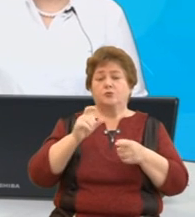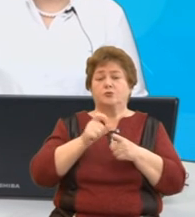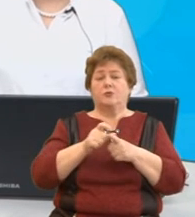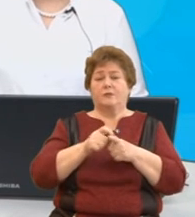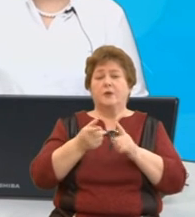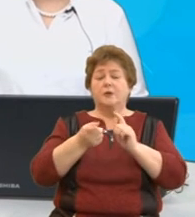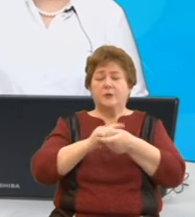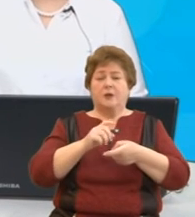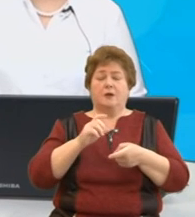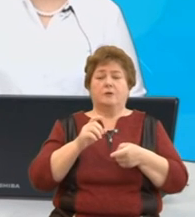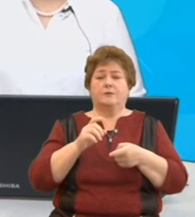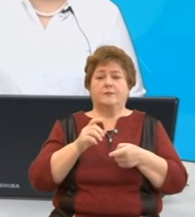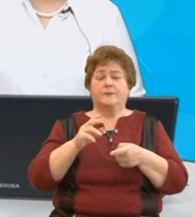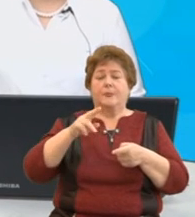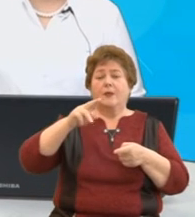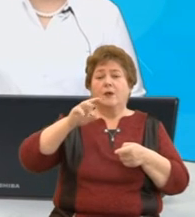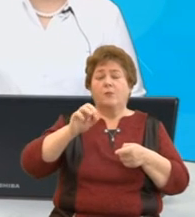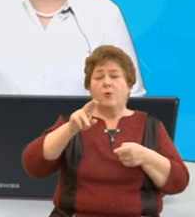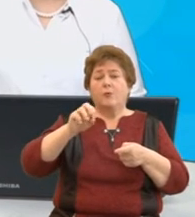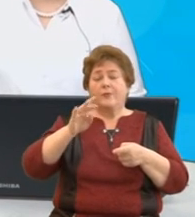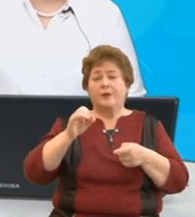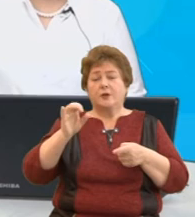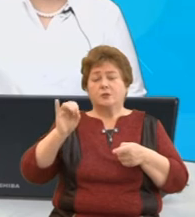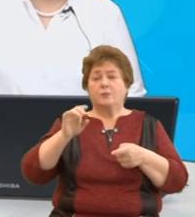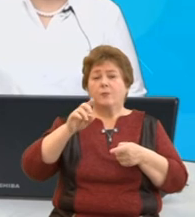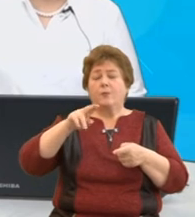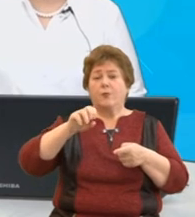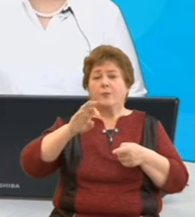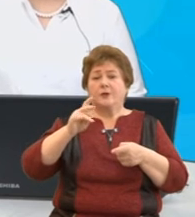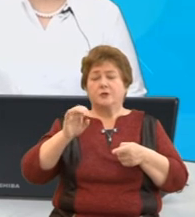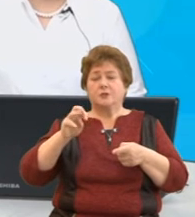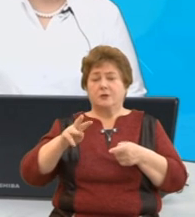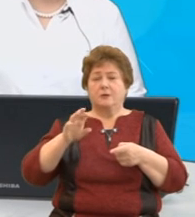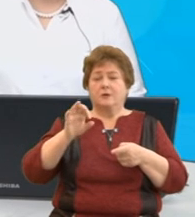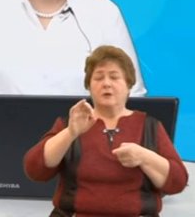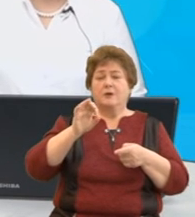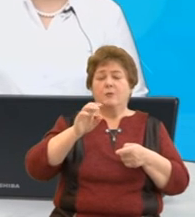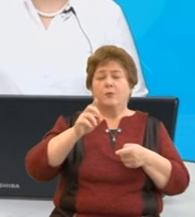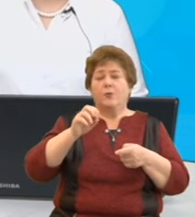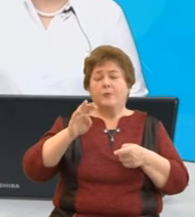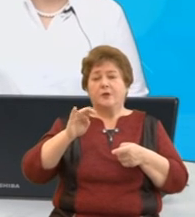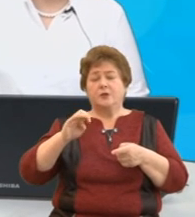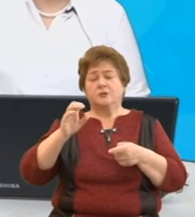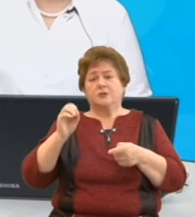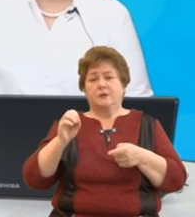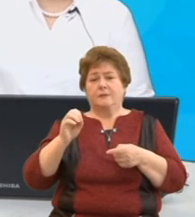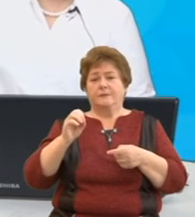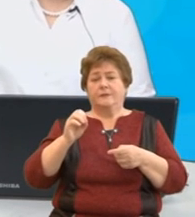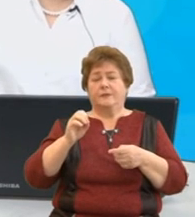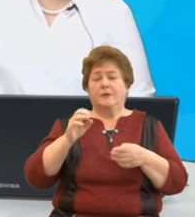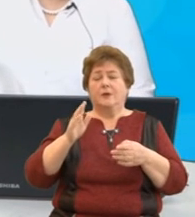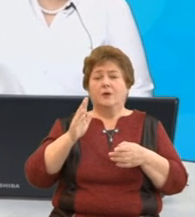изменяю по побережью побережьем побережье значит у